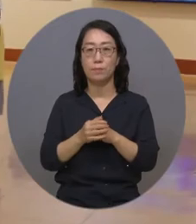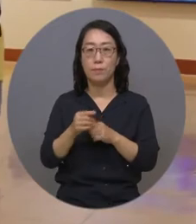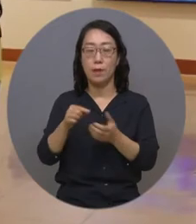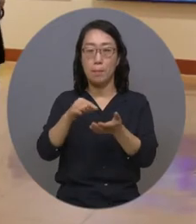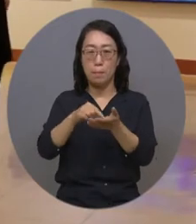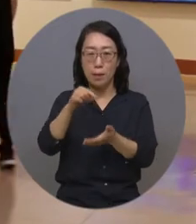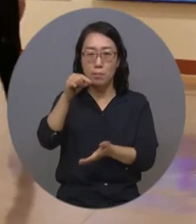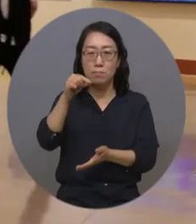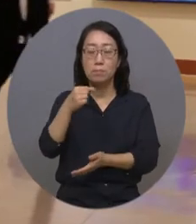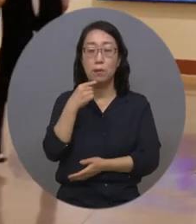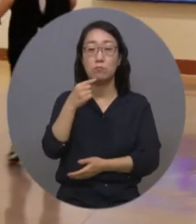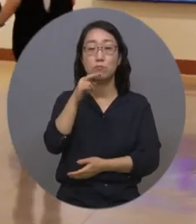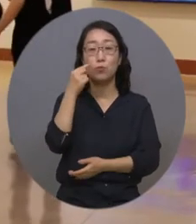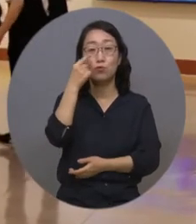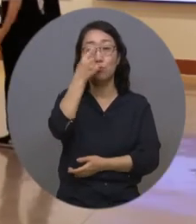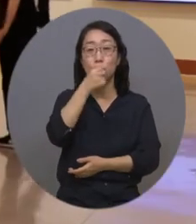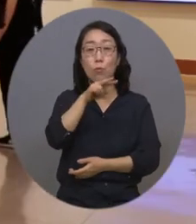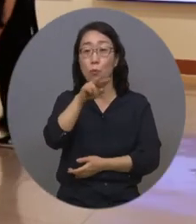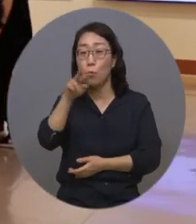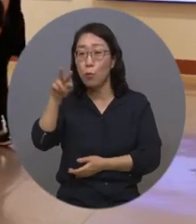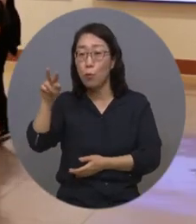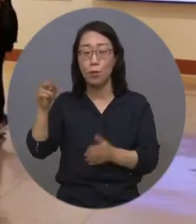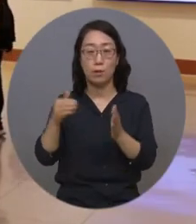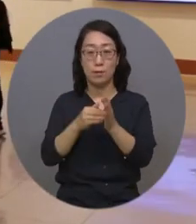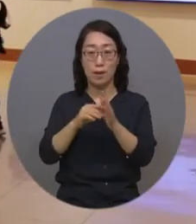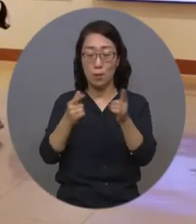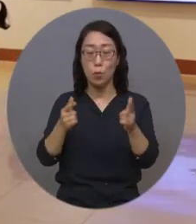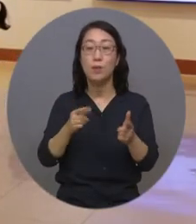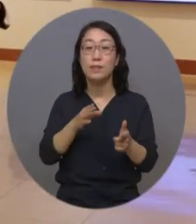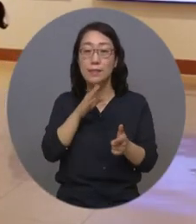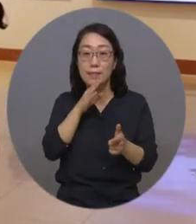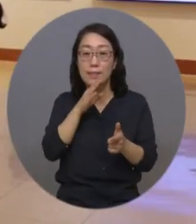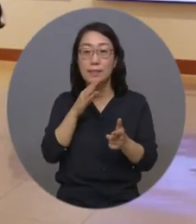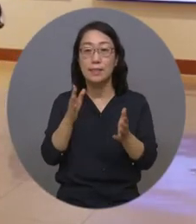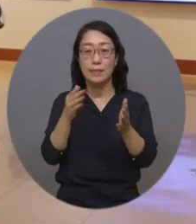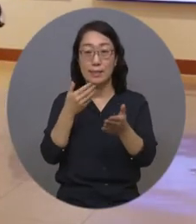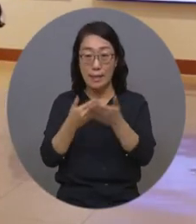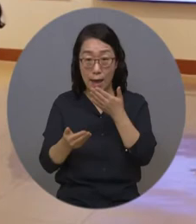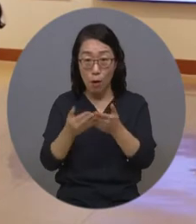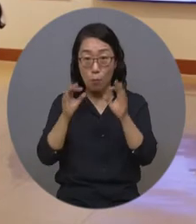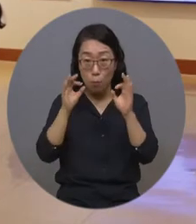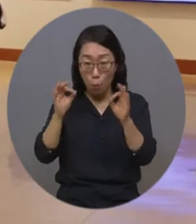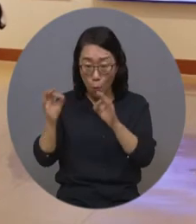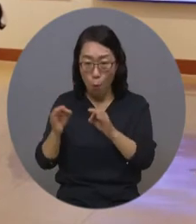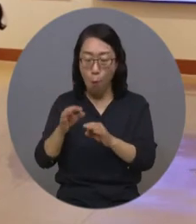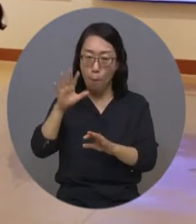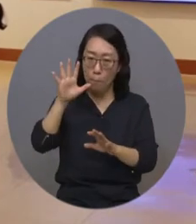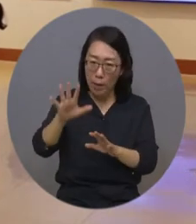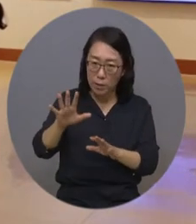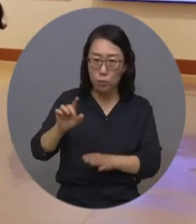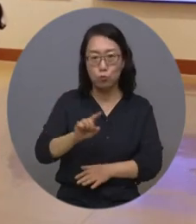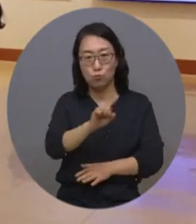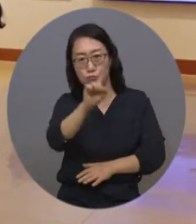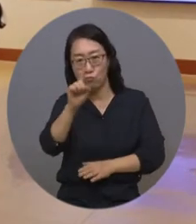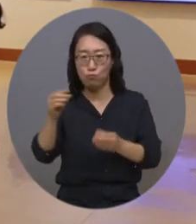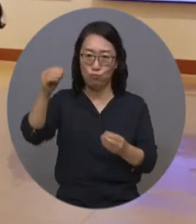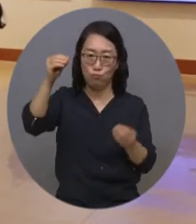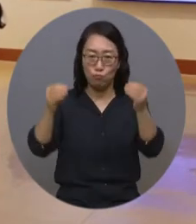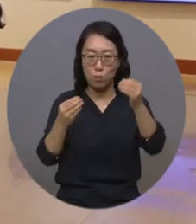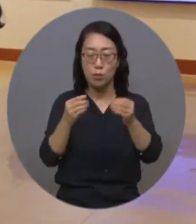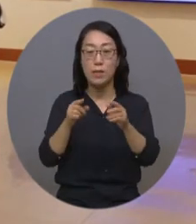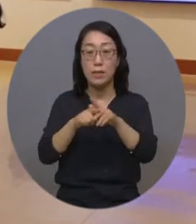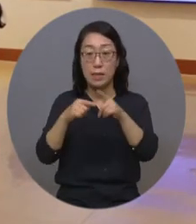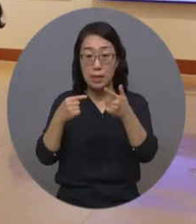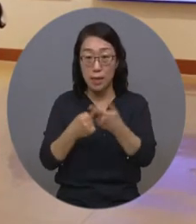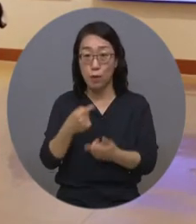단순히 작품을 감상만 하는 전시가 아닌 체험을 통해 쉽고 입체적으로 과학적인 원리를 자연스럽게